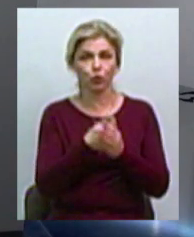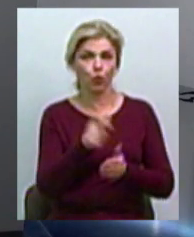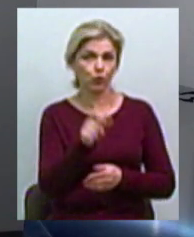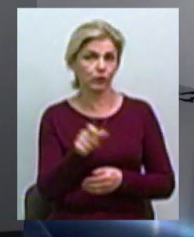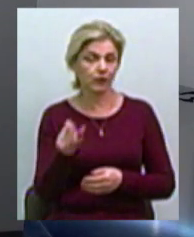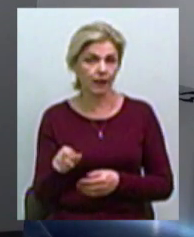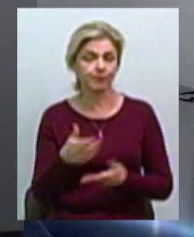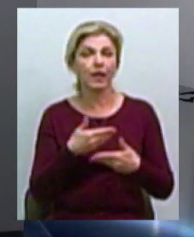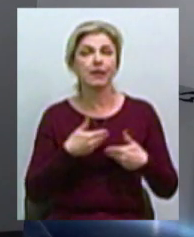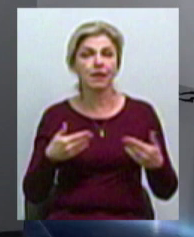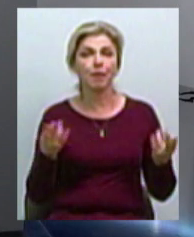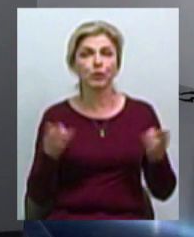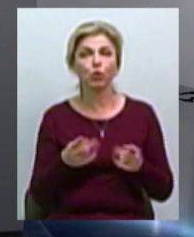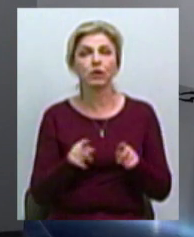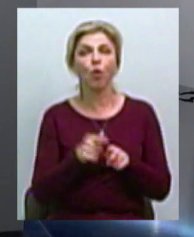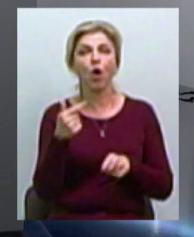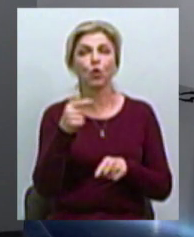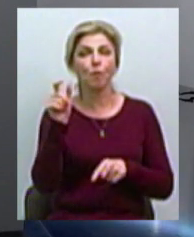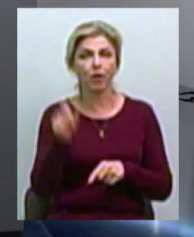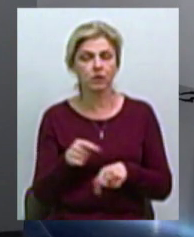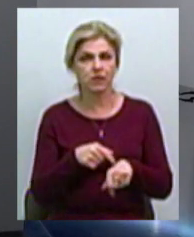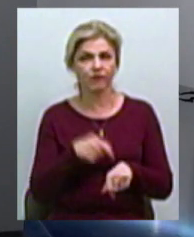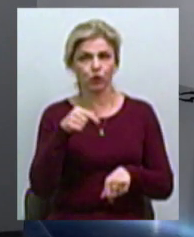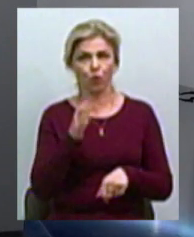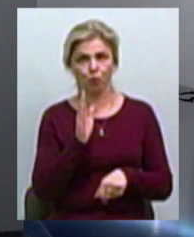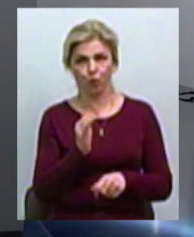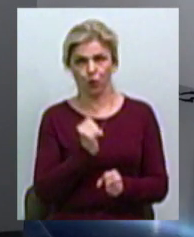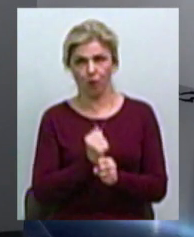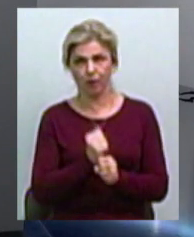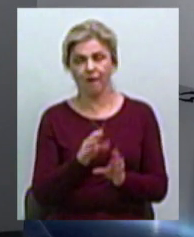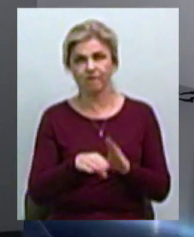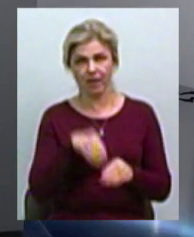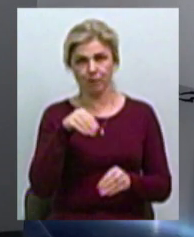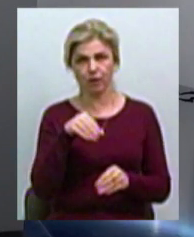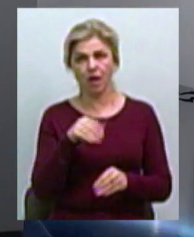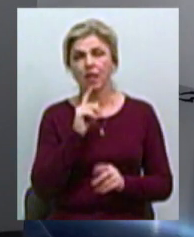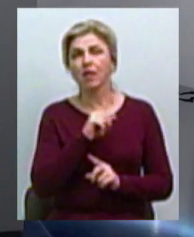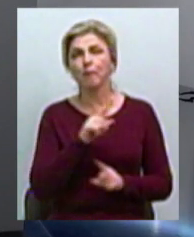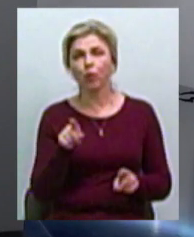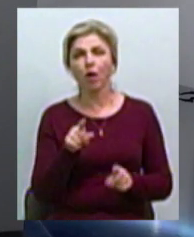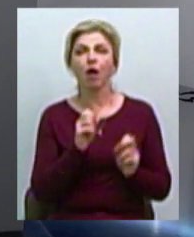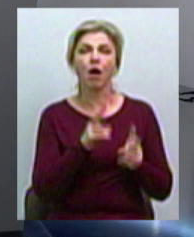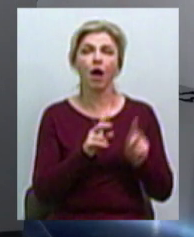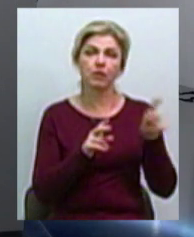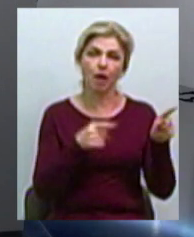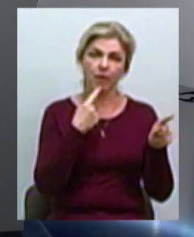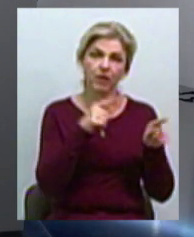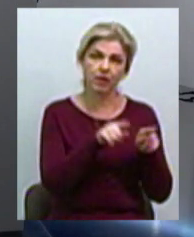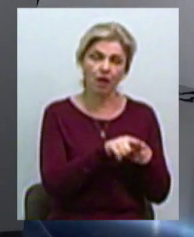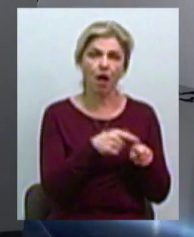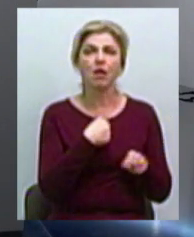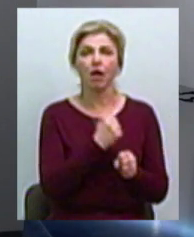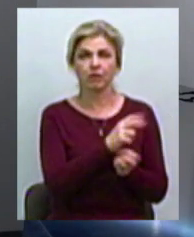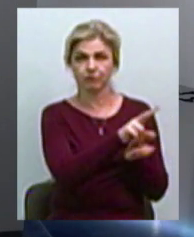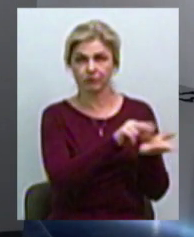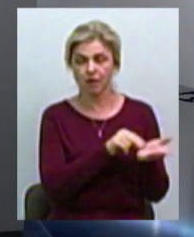Тобто нам потрібен такий громадянин, який свідомо буде робити вибір. Він не буде, там кажуть так, я буду робити так,